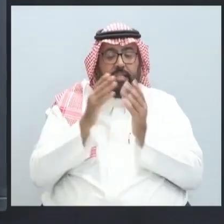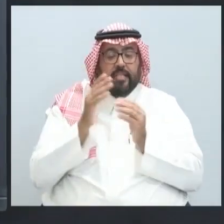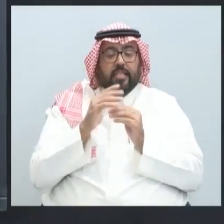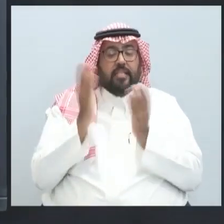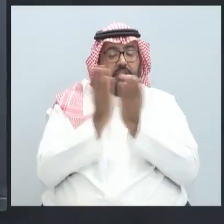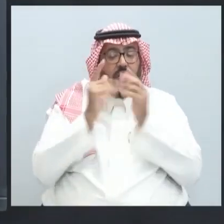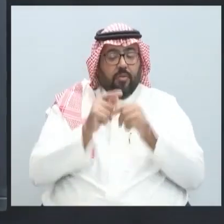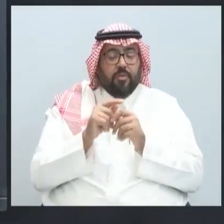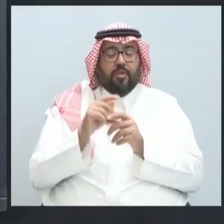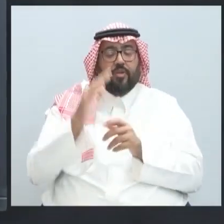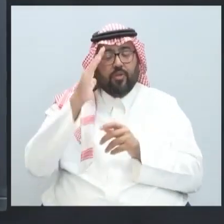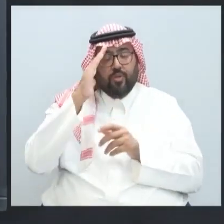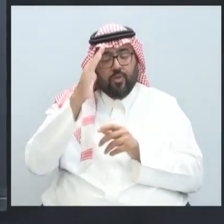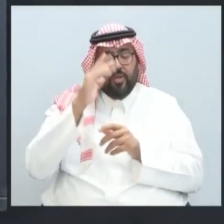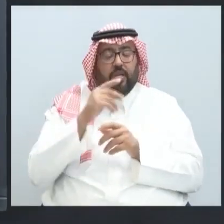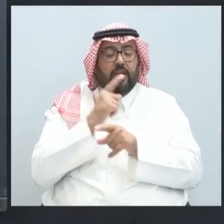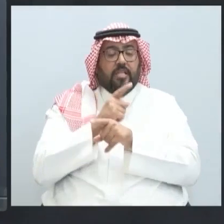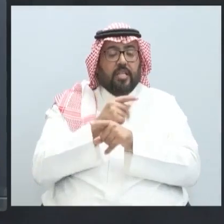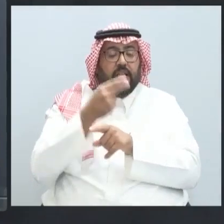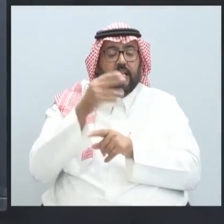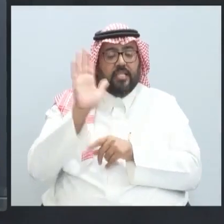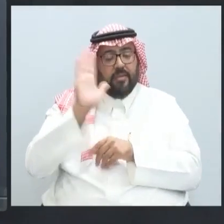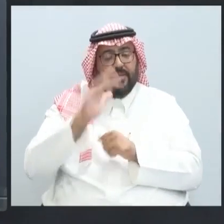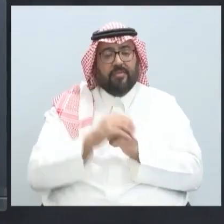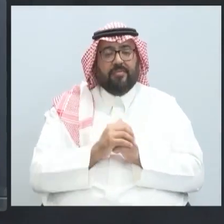ختام درسنا لهذا اليوم تقبلوا تحياتنا في امان الله